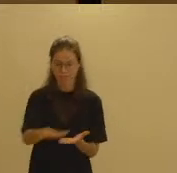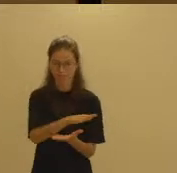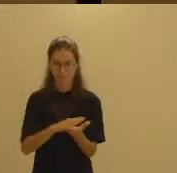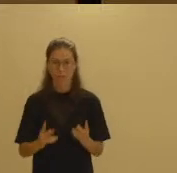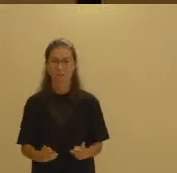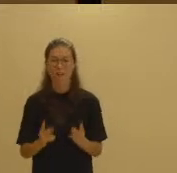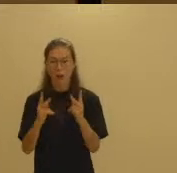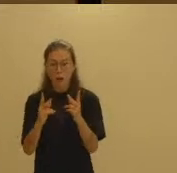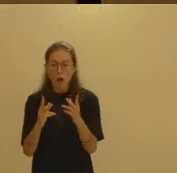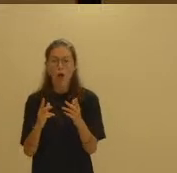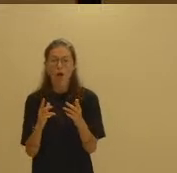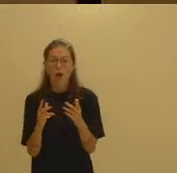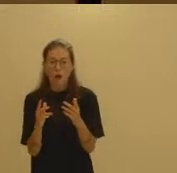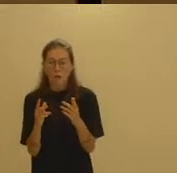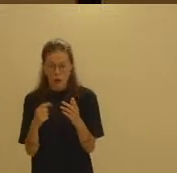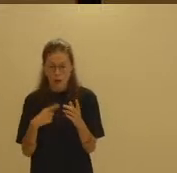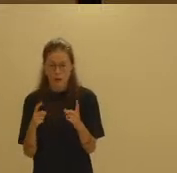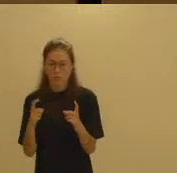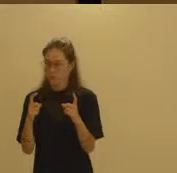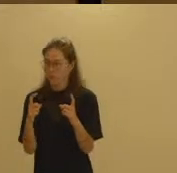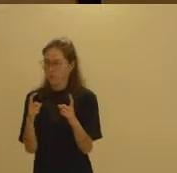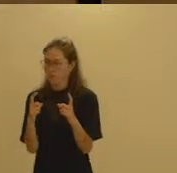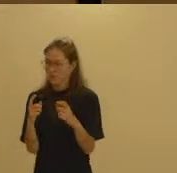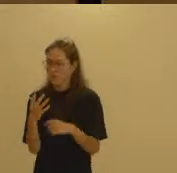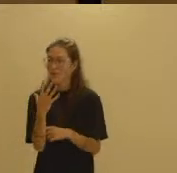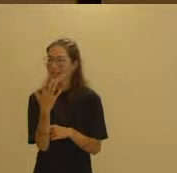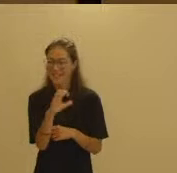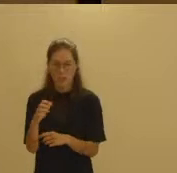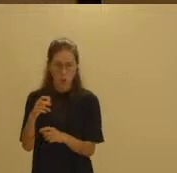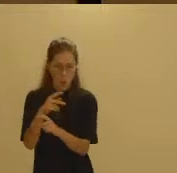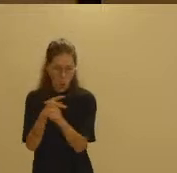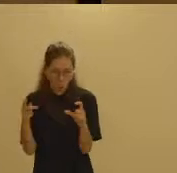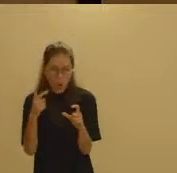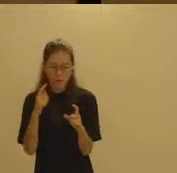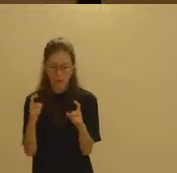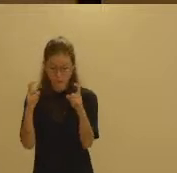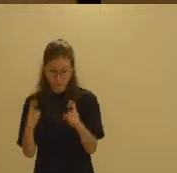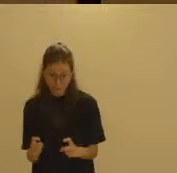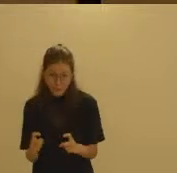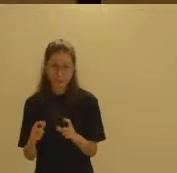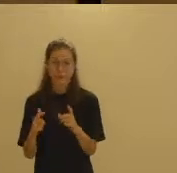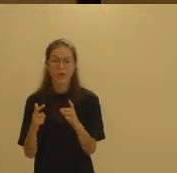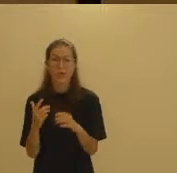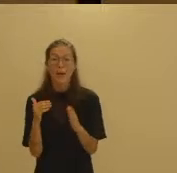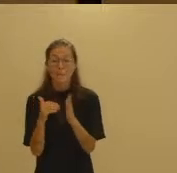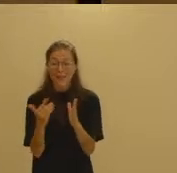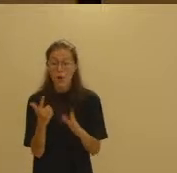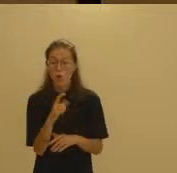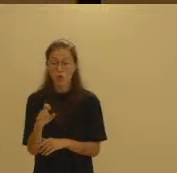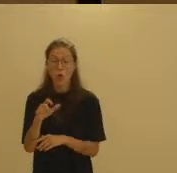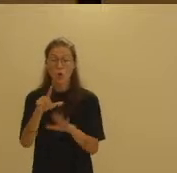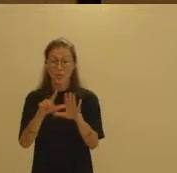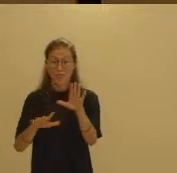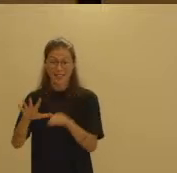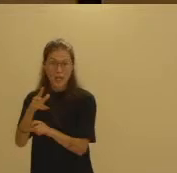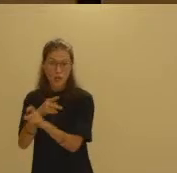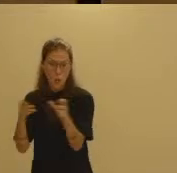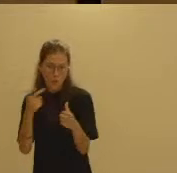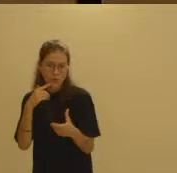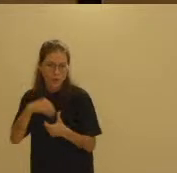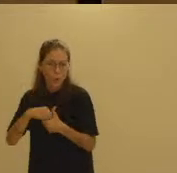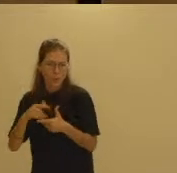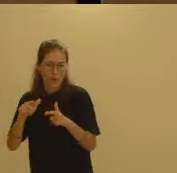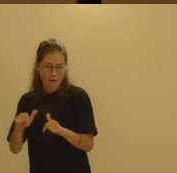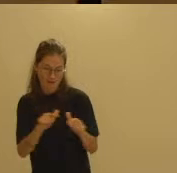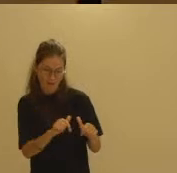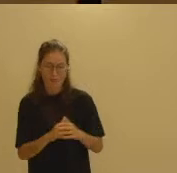ferait une économie de l'ordre de 225 euros, la nouvelle taxe foncière passant à 1 275 euros. Coût pour la commune de cette